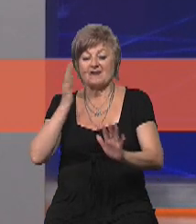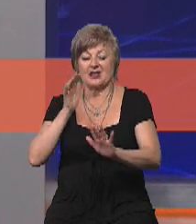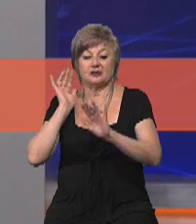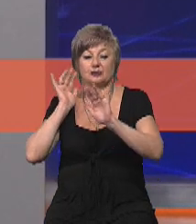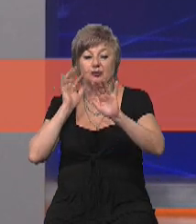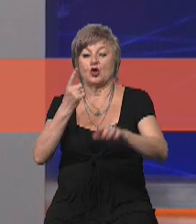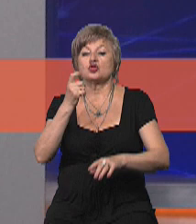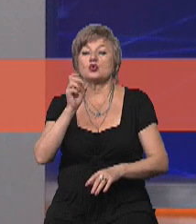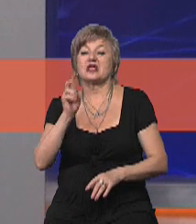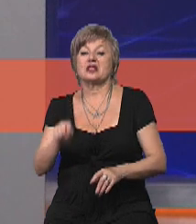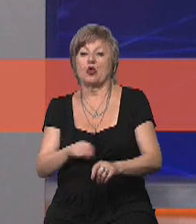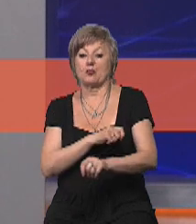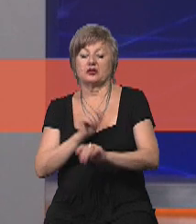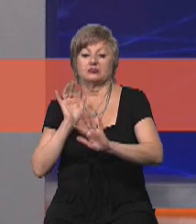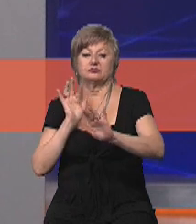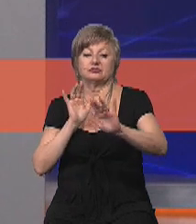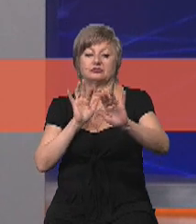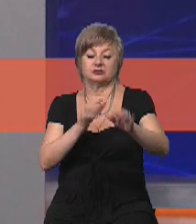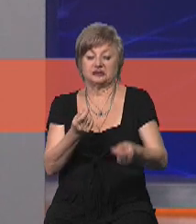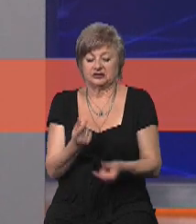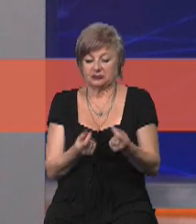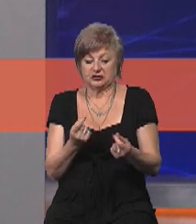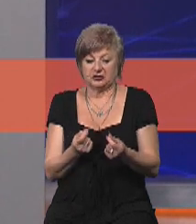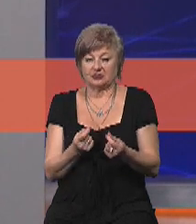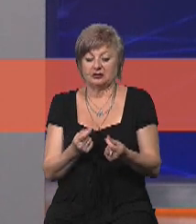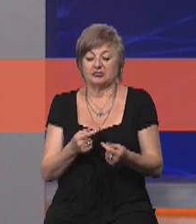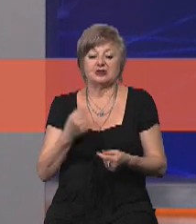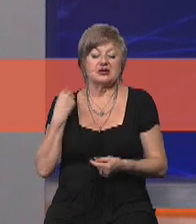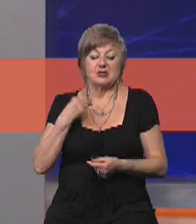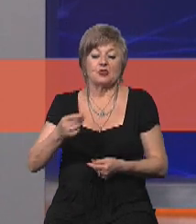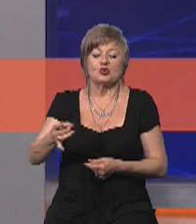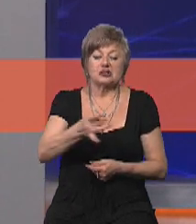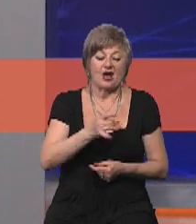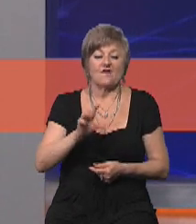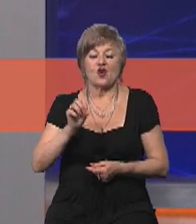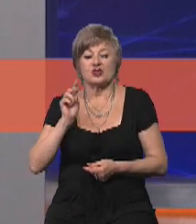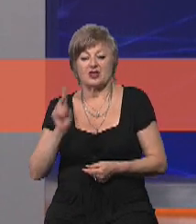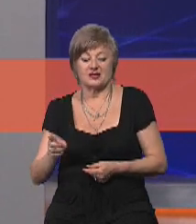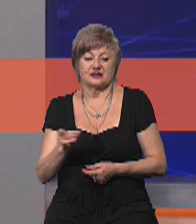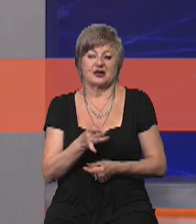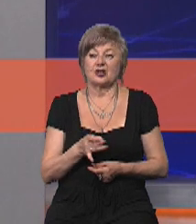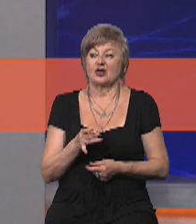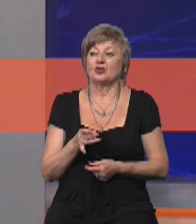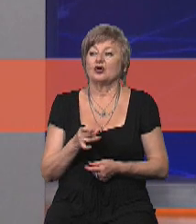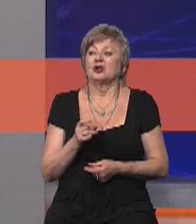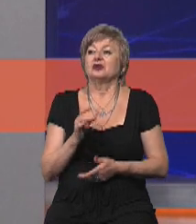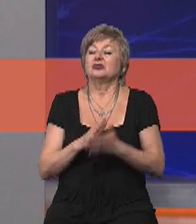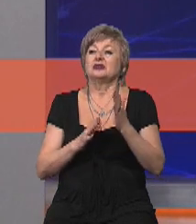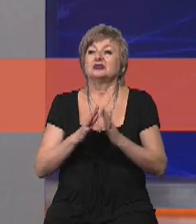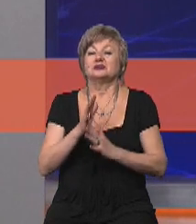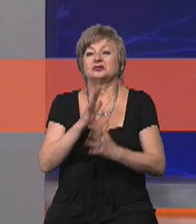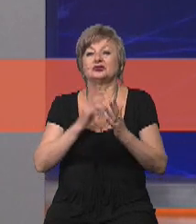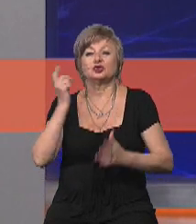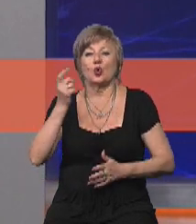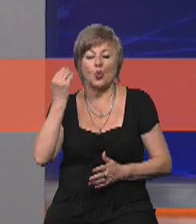100 километров переносятся семена. У нас очень много территорий Запорожского района, Вольнянского района, земли лесхоза, которые